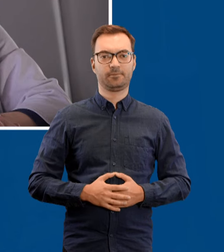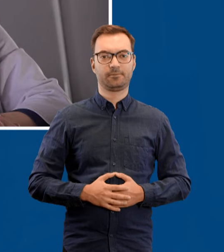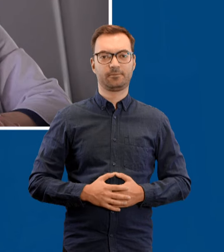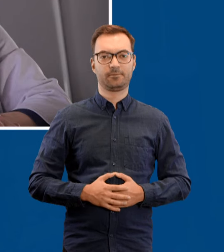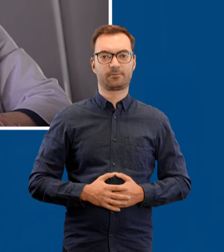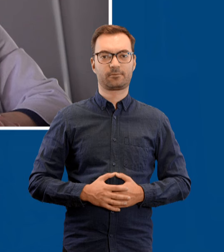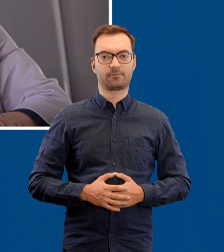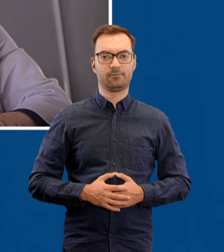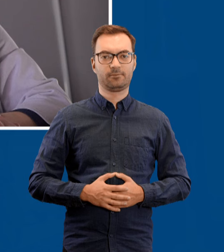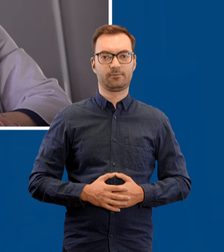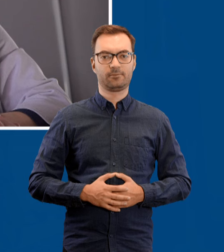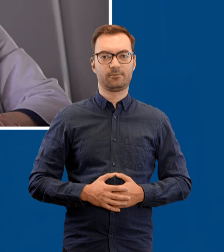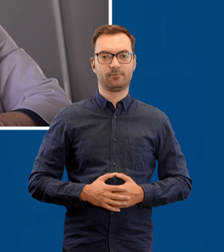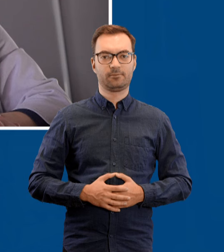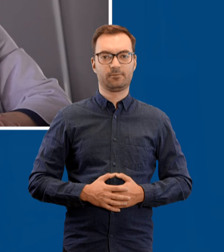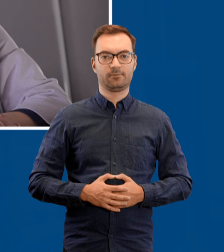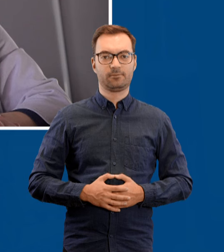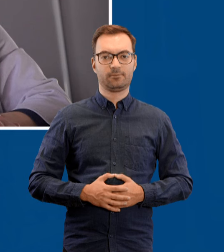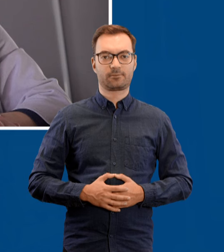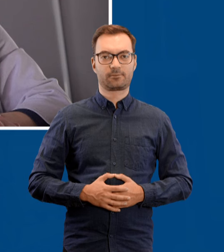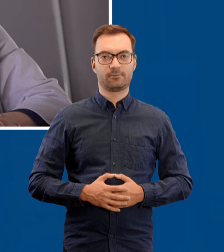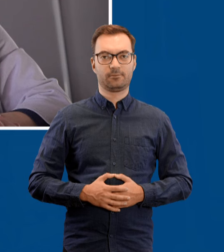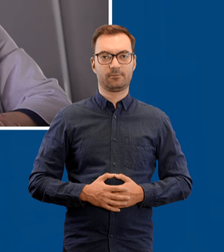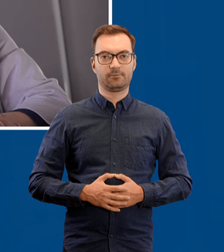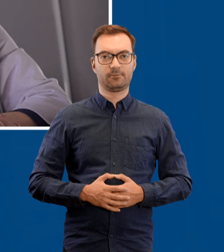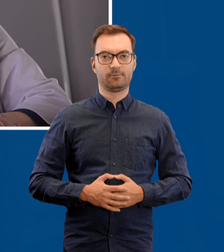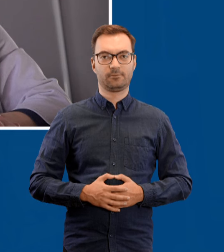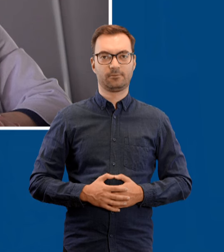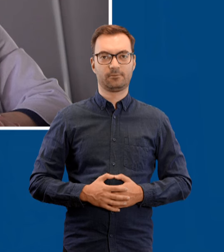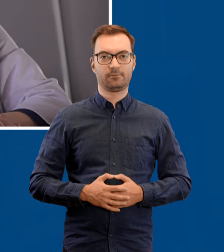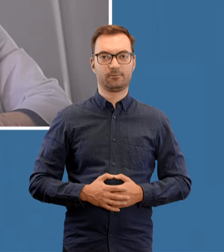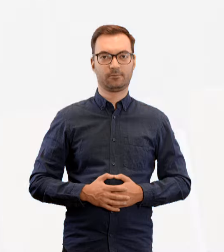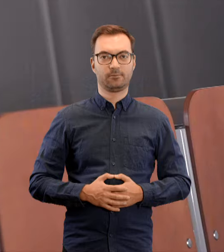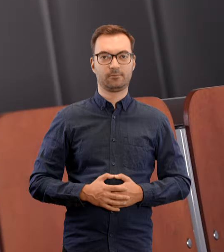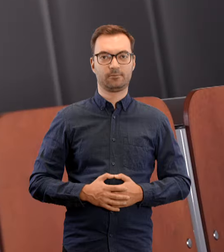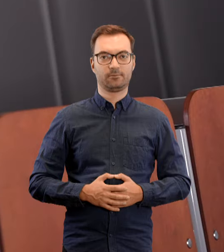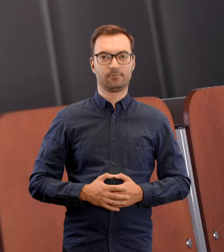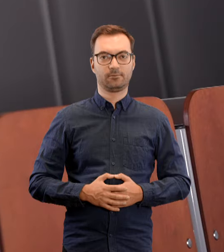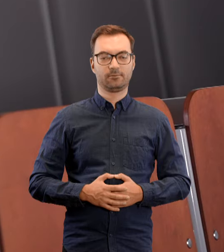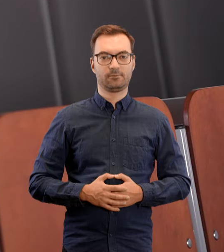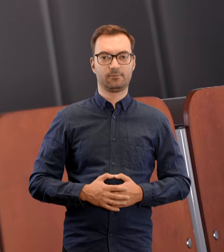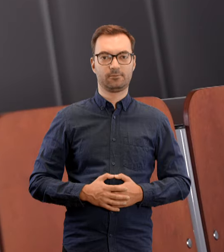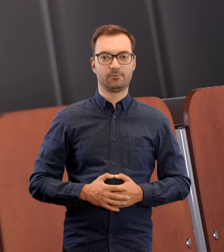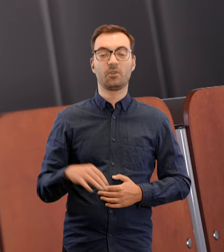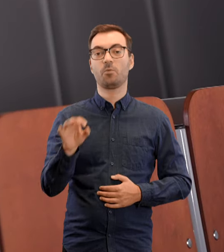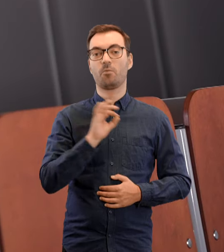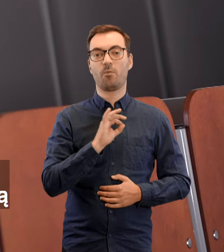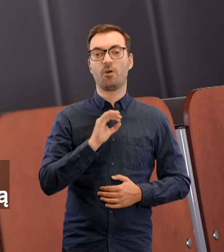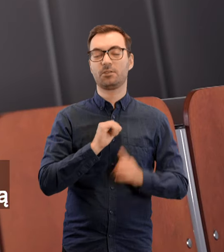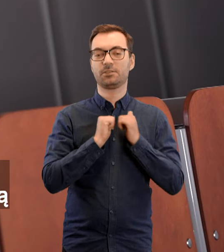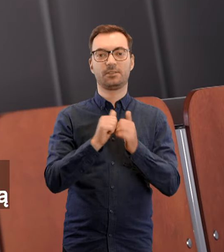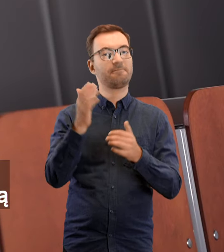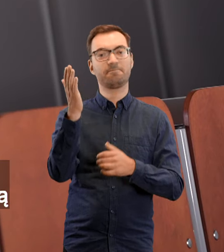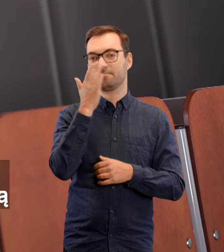profesor URK, pełnomocnik rektora do spraw osób z niepełnosprawnościami. Moim zadaniem jest